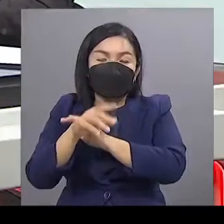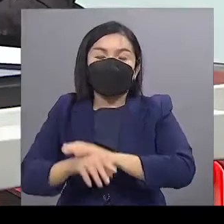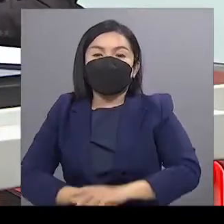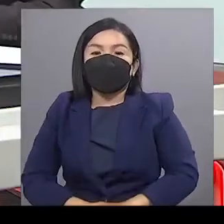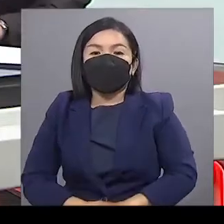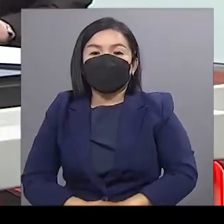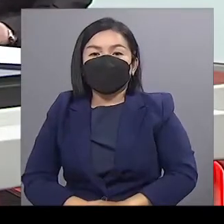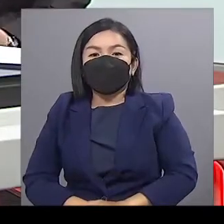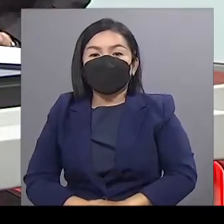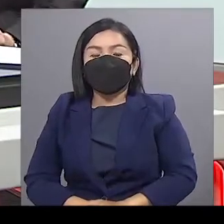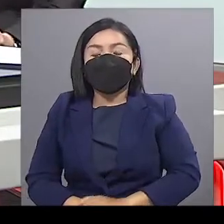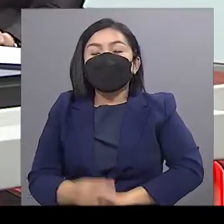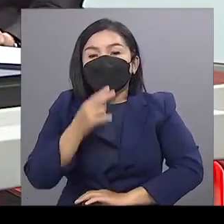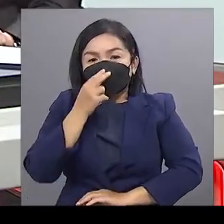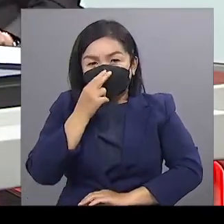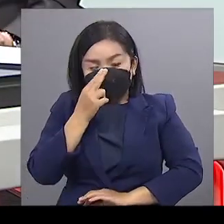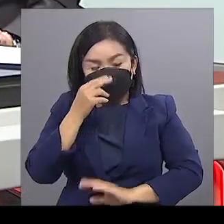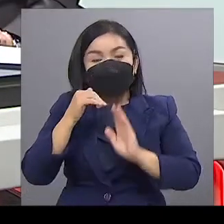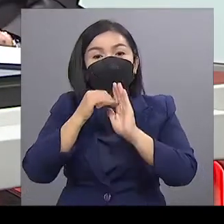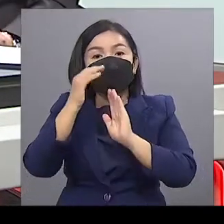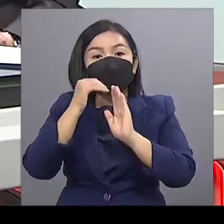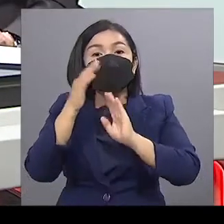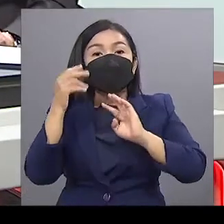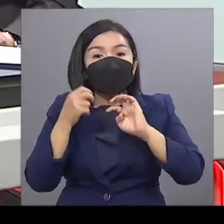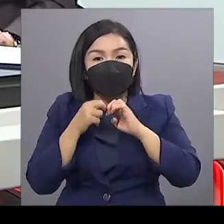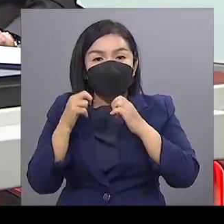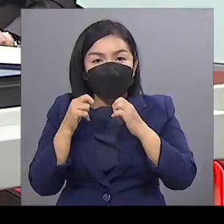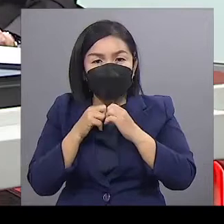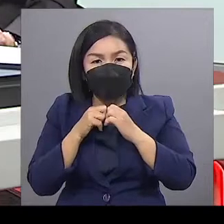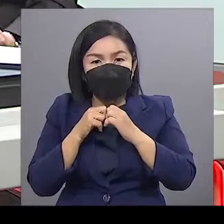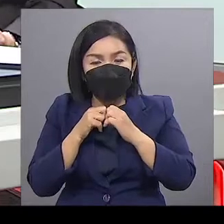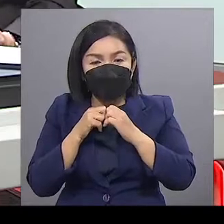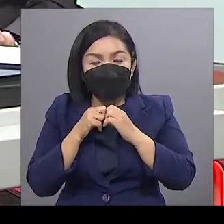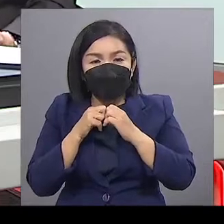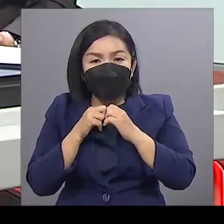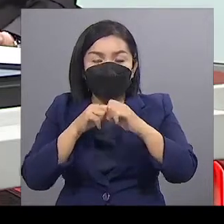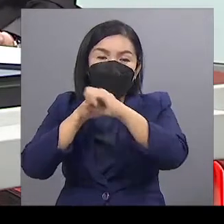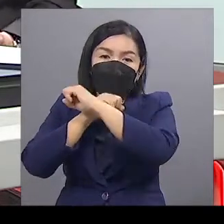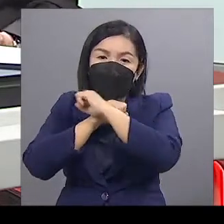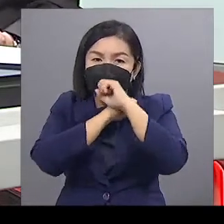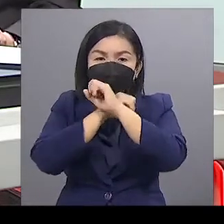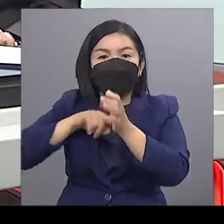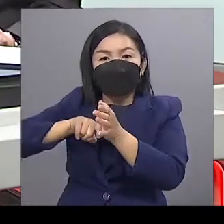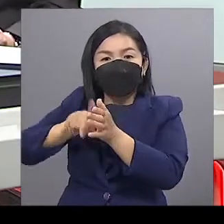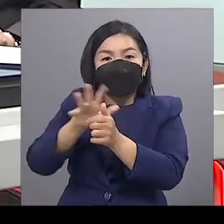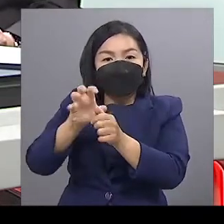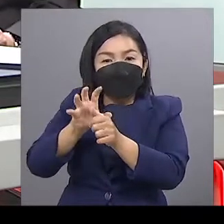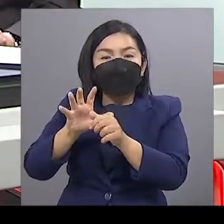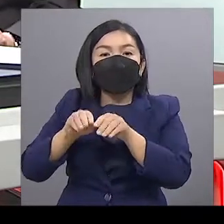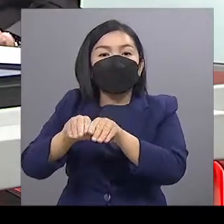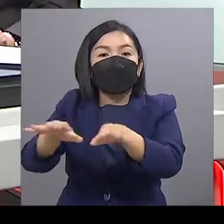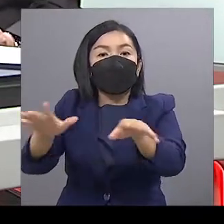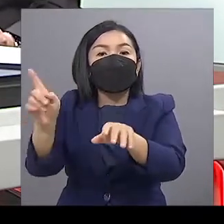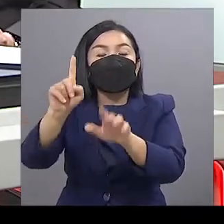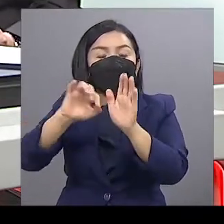ที่จังหวัดภาคเหนือยังคงประสบปัญหากับการพยายามควบคุมการระบาดนะคะโดยเฉพาะที่จังหวัดเชียงใหม่ถึงแม้ว่าจะมีระบ